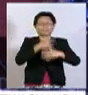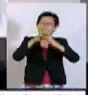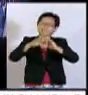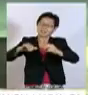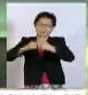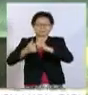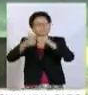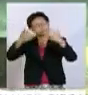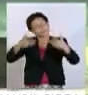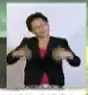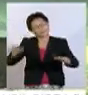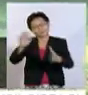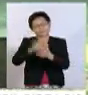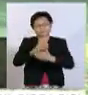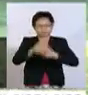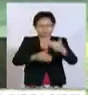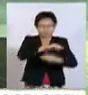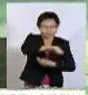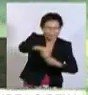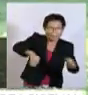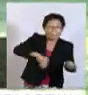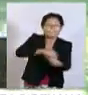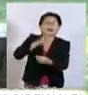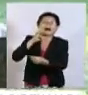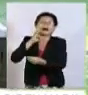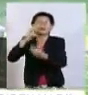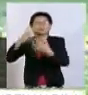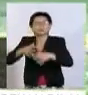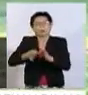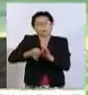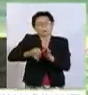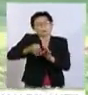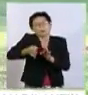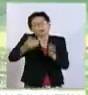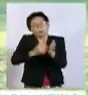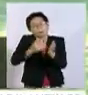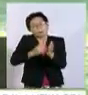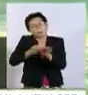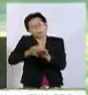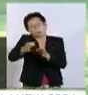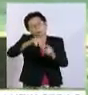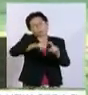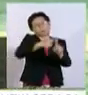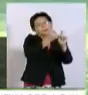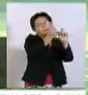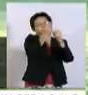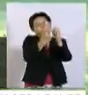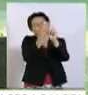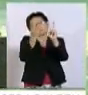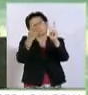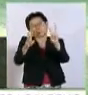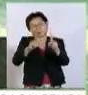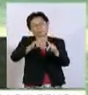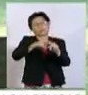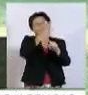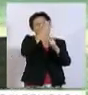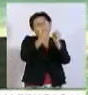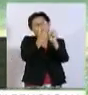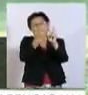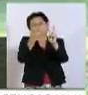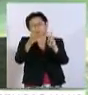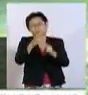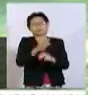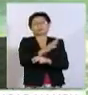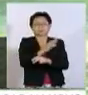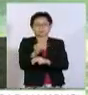penyelesaian. Proses pengambil alihan ini telah pun ditangguhkan beberapa kali pada November 2016, Mac 2017